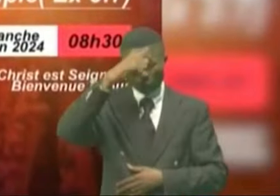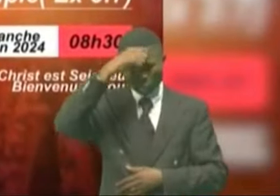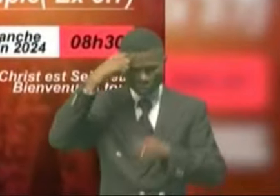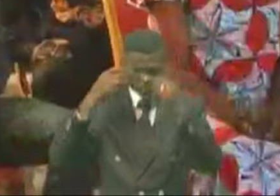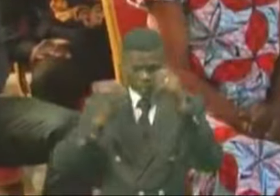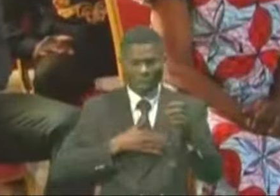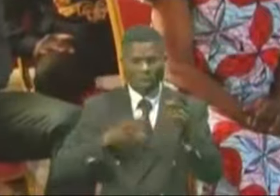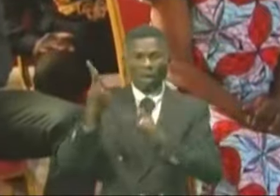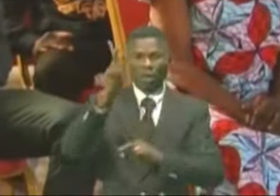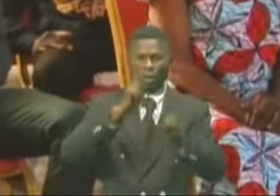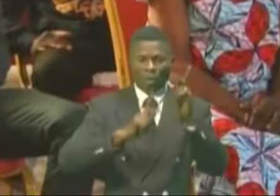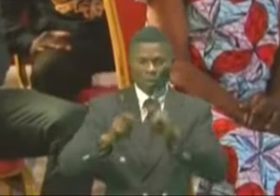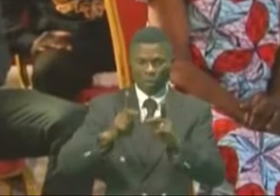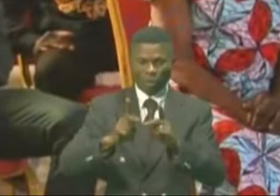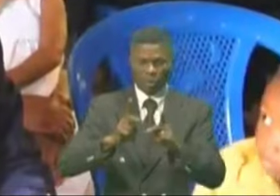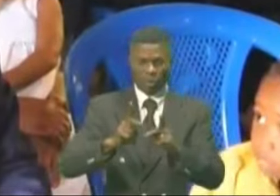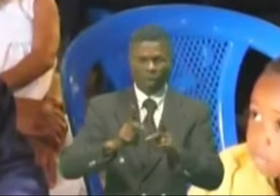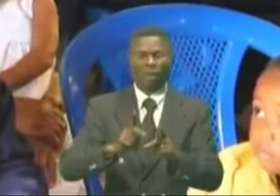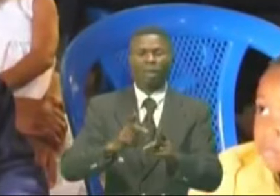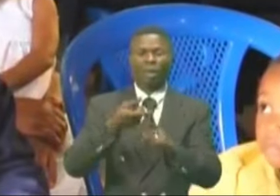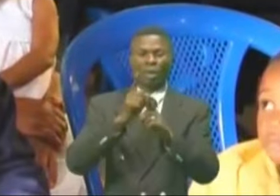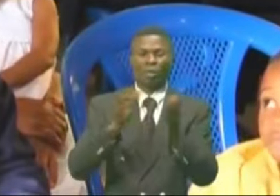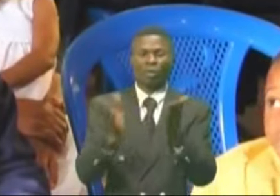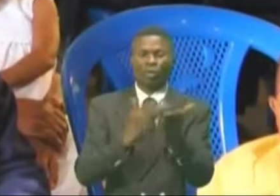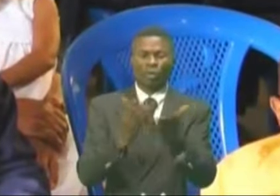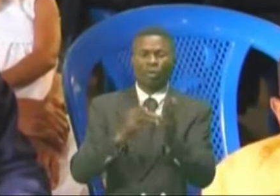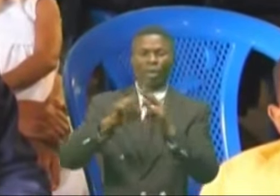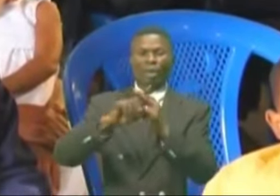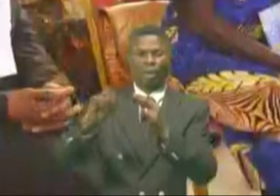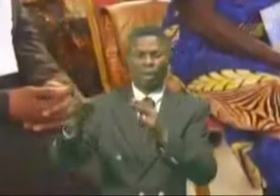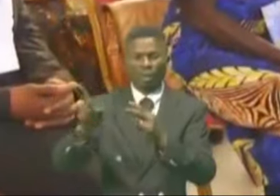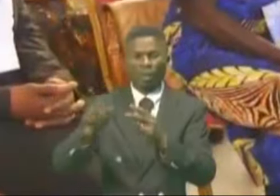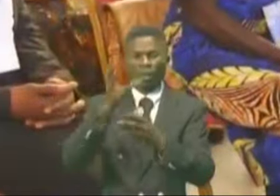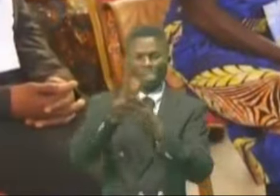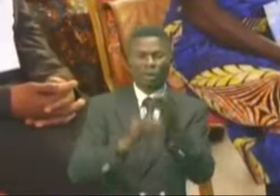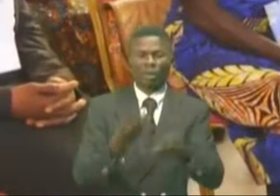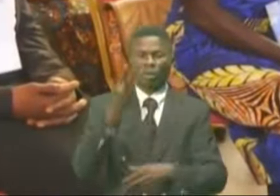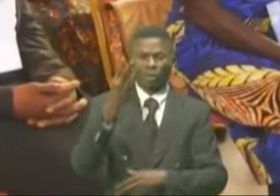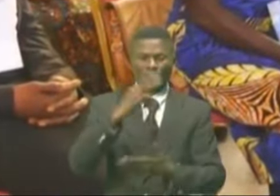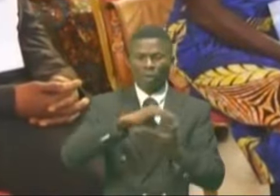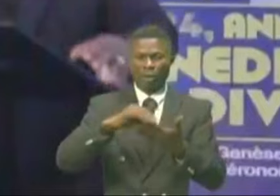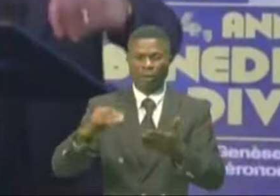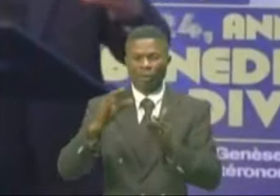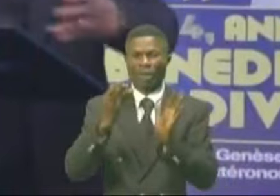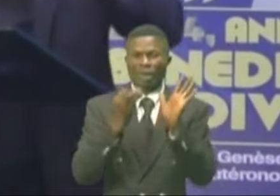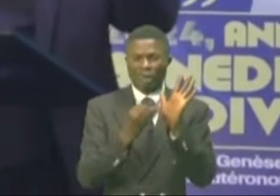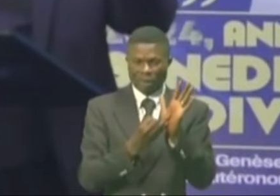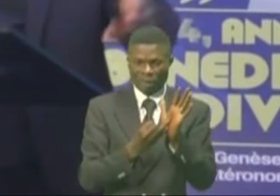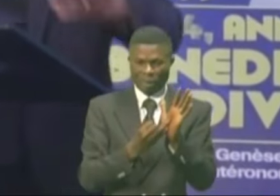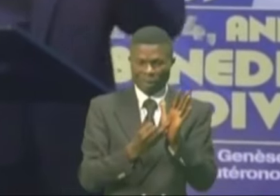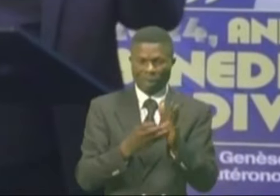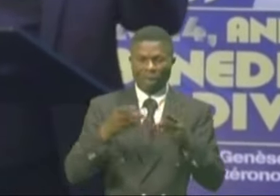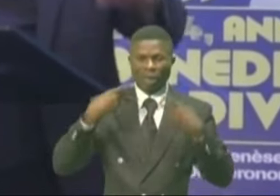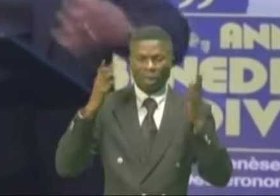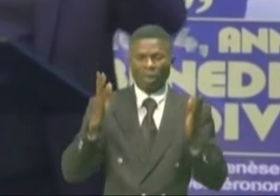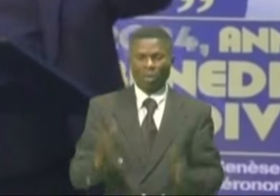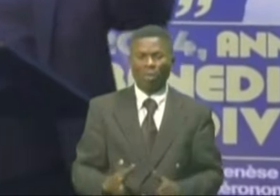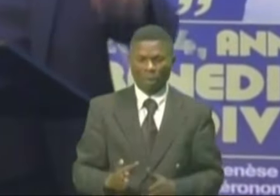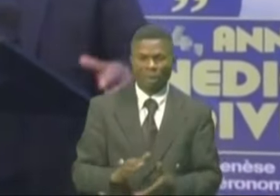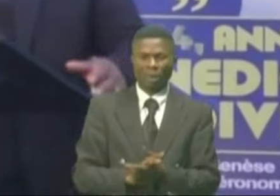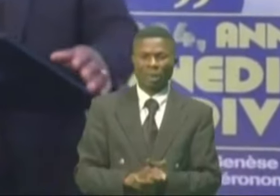mon peuple », texte biblique tiré du livre d'Exode, au chapitre 3, le verset 7. Le pasteur Jonathan